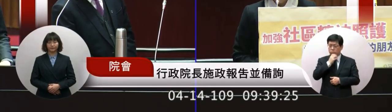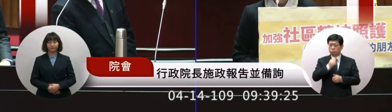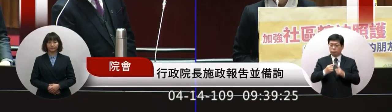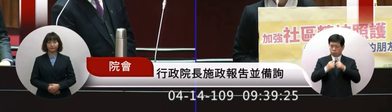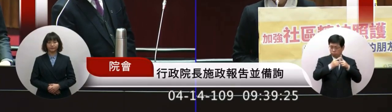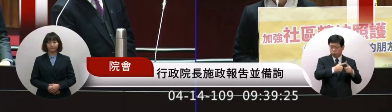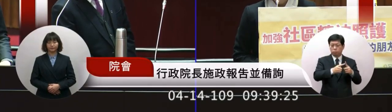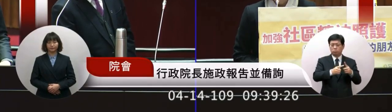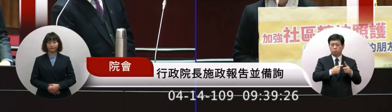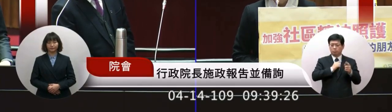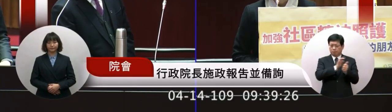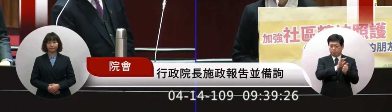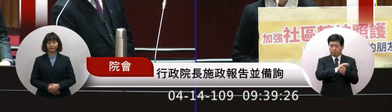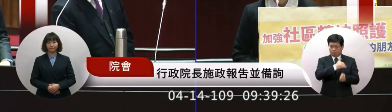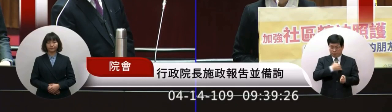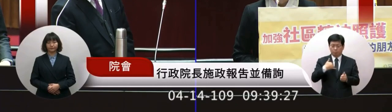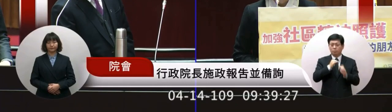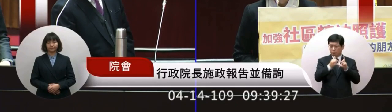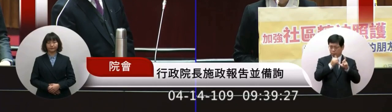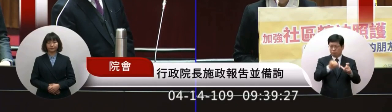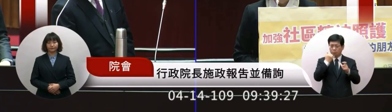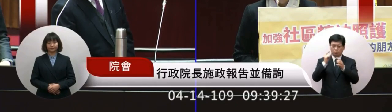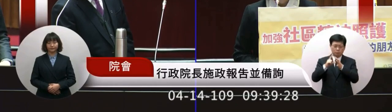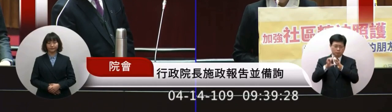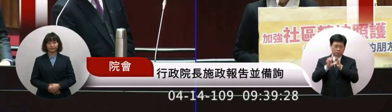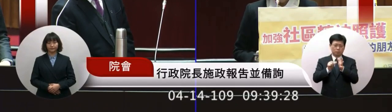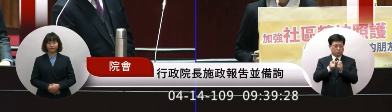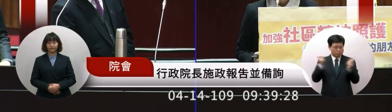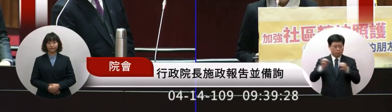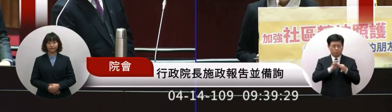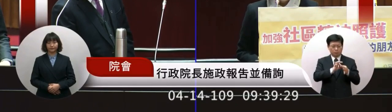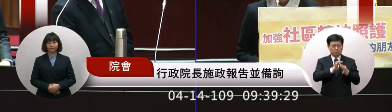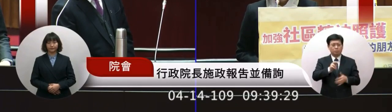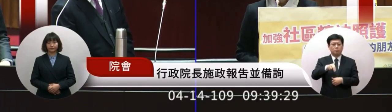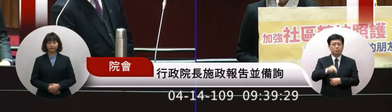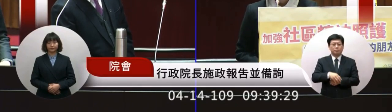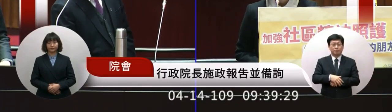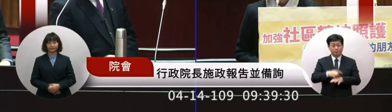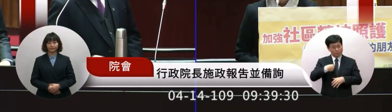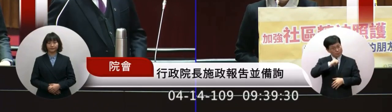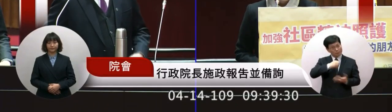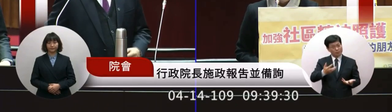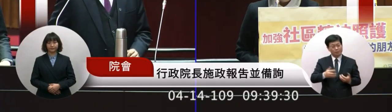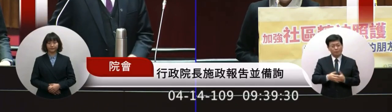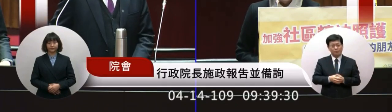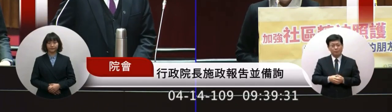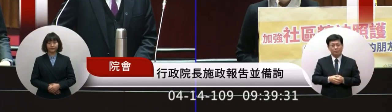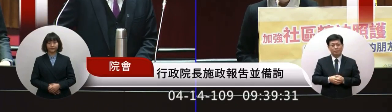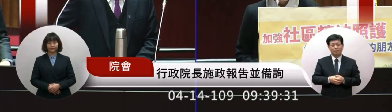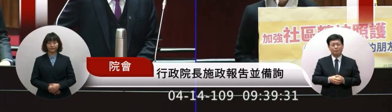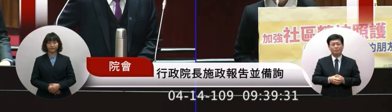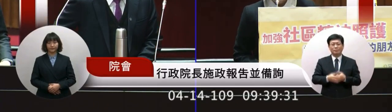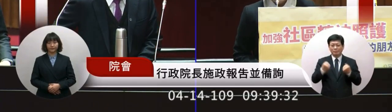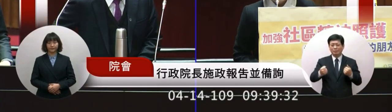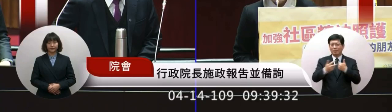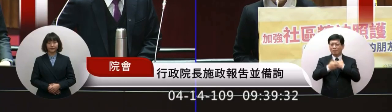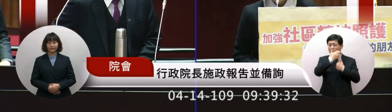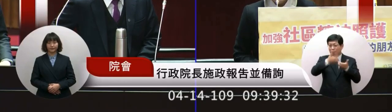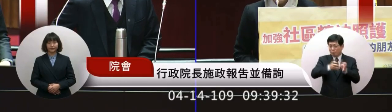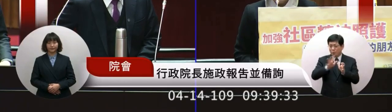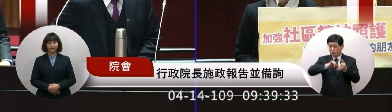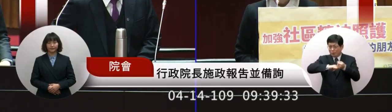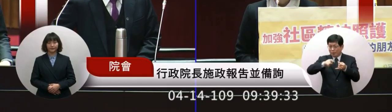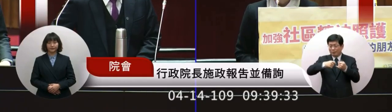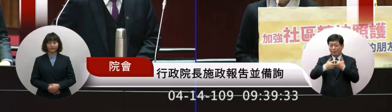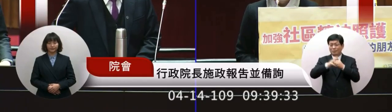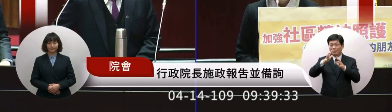和帮助，在社区上进行长期的关怀。那这部分我们会看到台湾的部分，我们其实在卫福部有订定一个